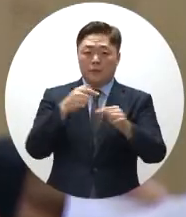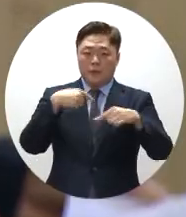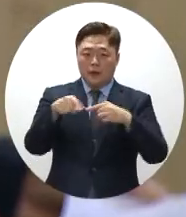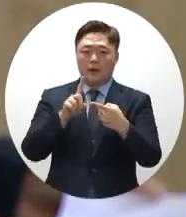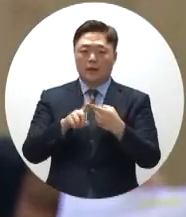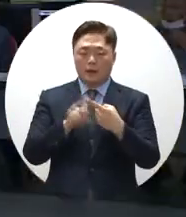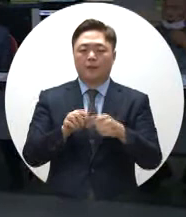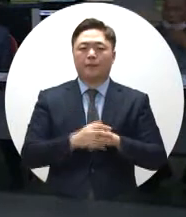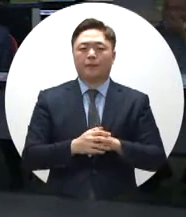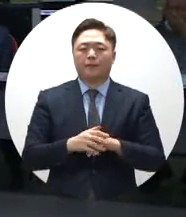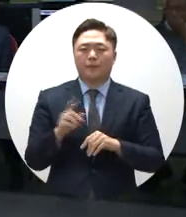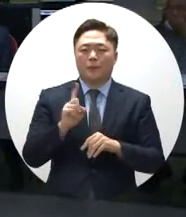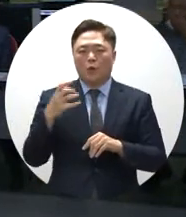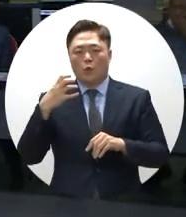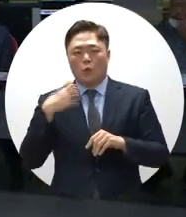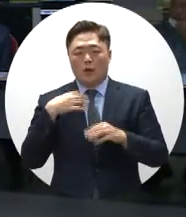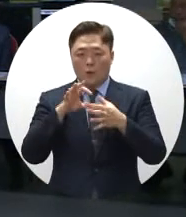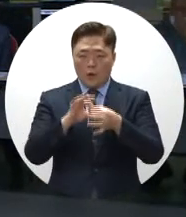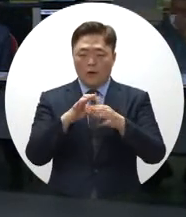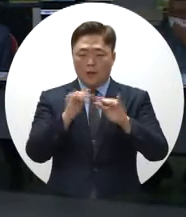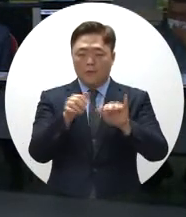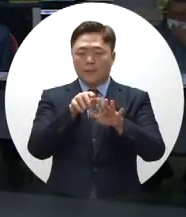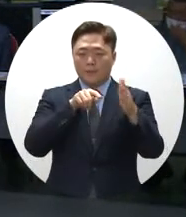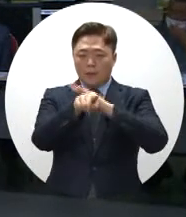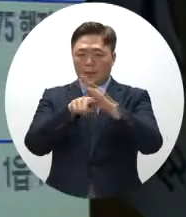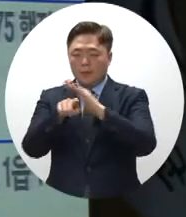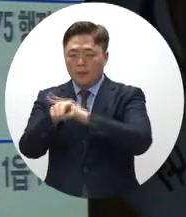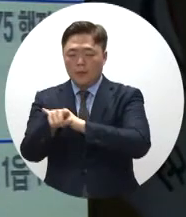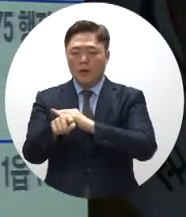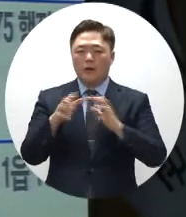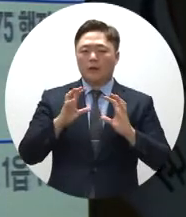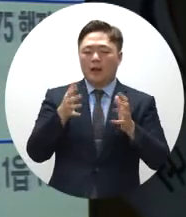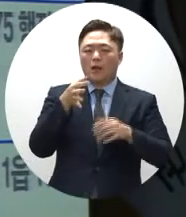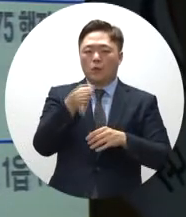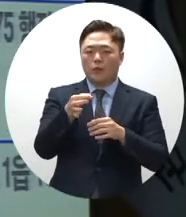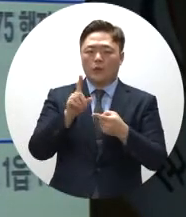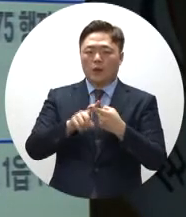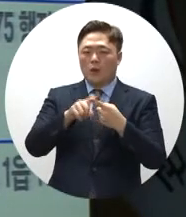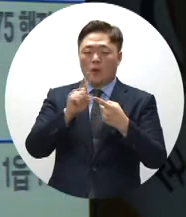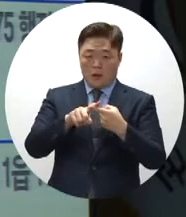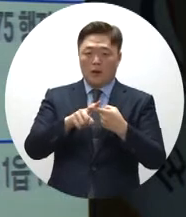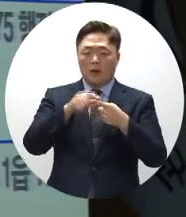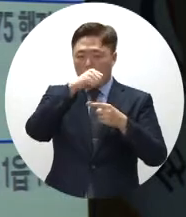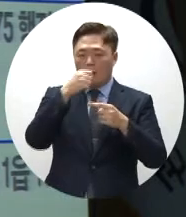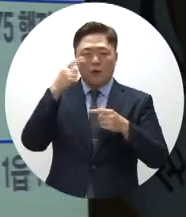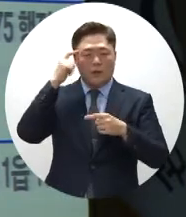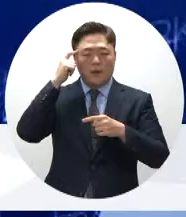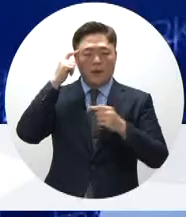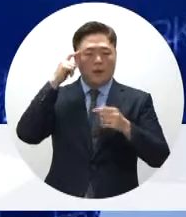시작으로 향후 중앙부처 등 관련 기관 방문을 통해 국도비 확보에 총력을 기울여 나갈 계획입니다.